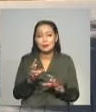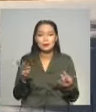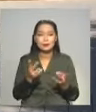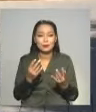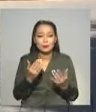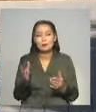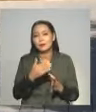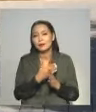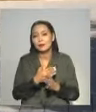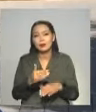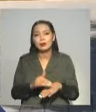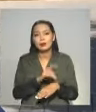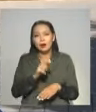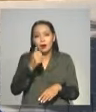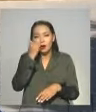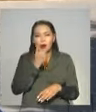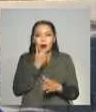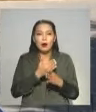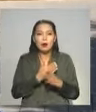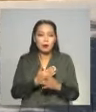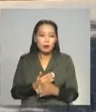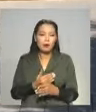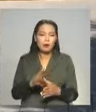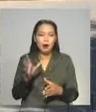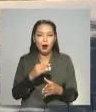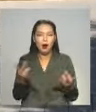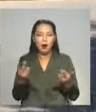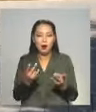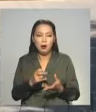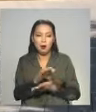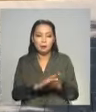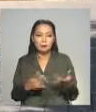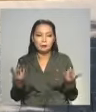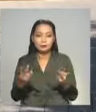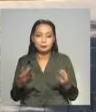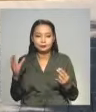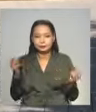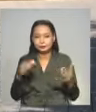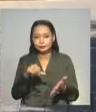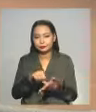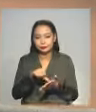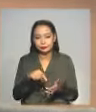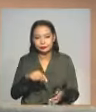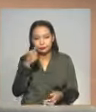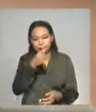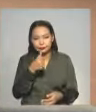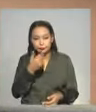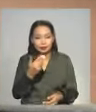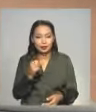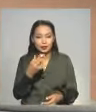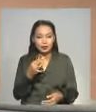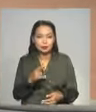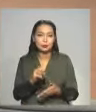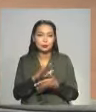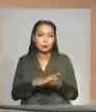что оказание добровольной благотворительной помощи партии нуждающимся семьям не прекращается на протяжении всего года. Отмечу, акция